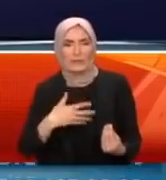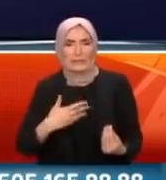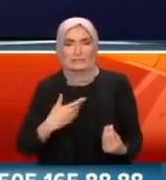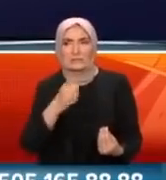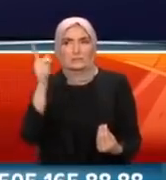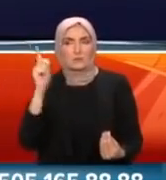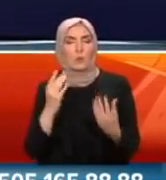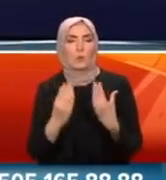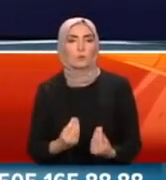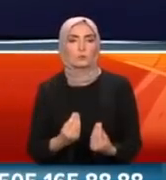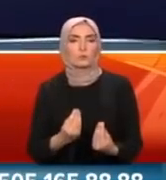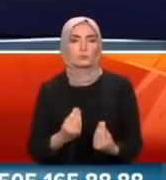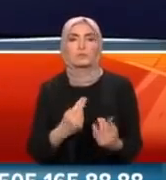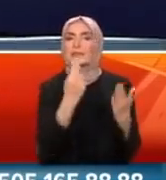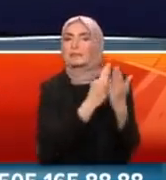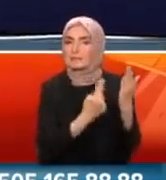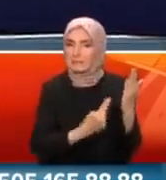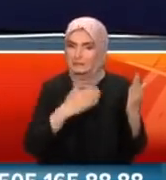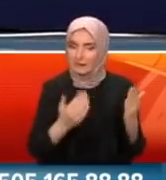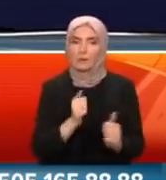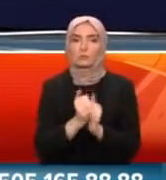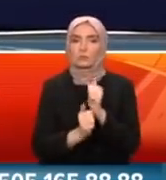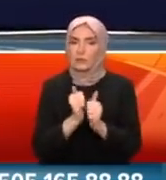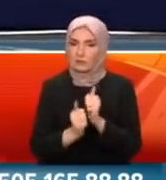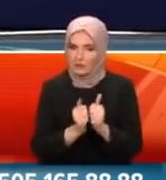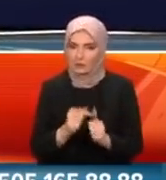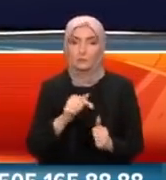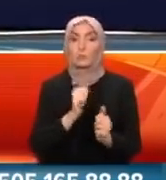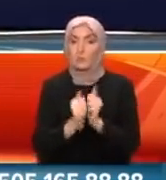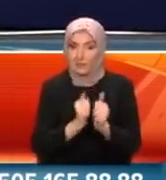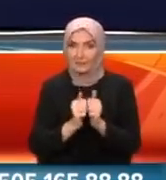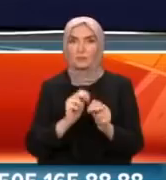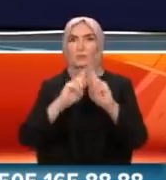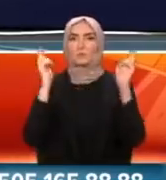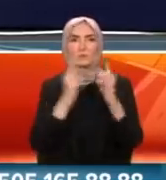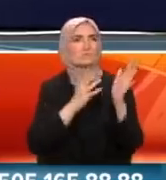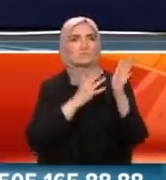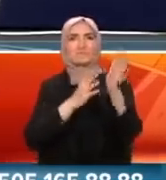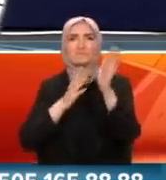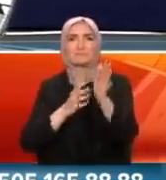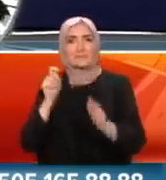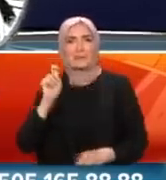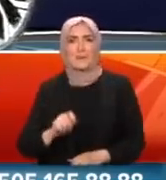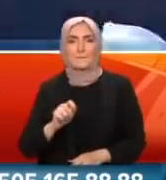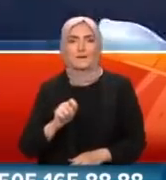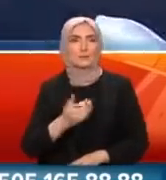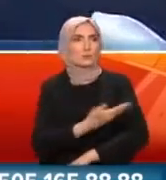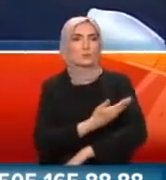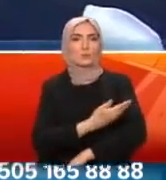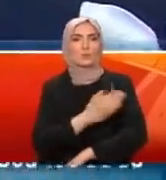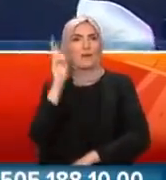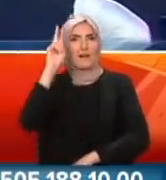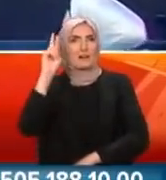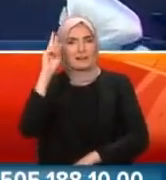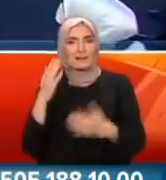üreten ve ürettiğini tüm dünyaya ihraç eden bir ülke idealimiz maalesef bir